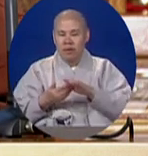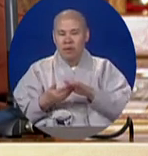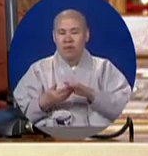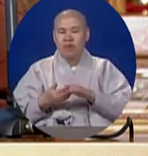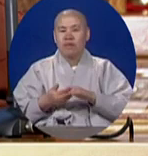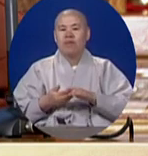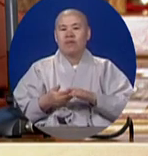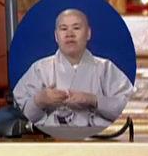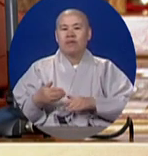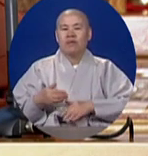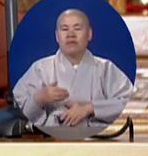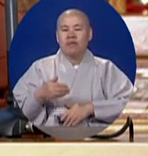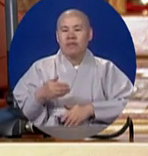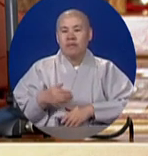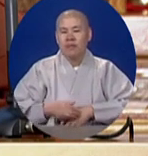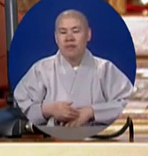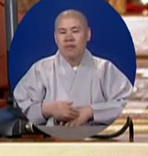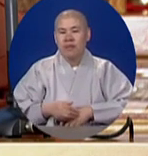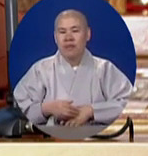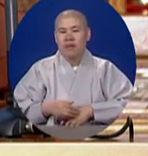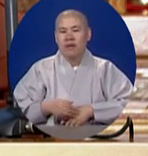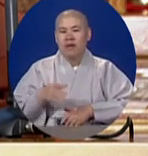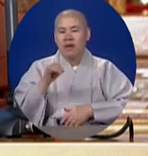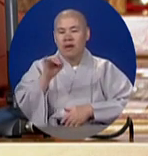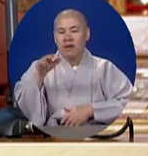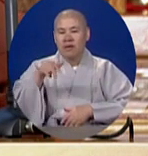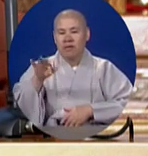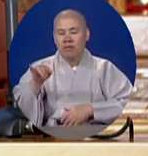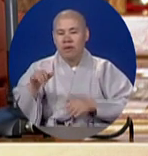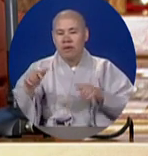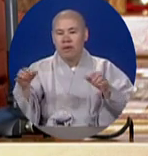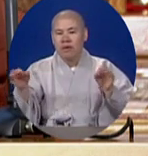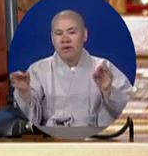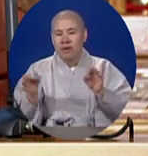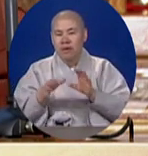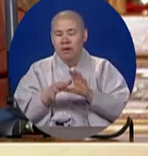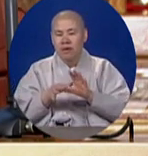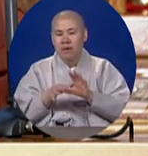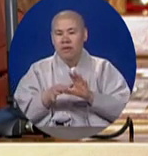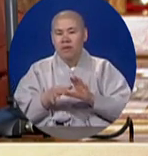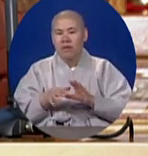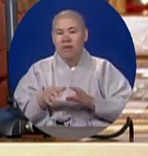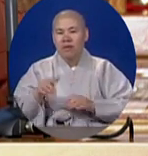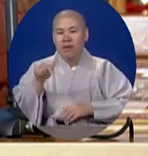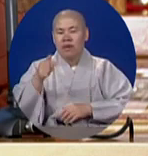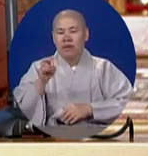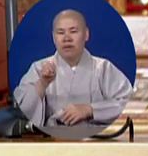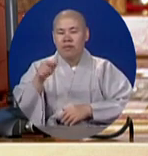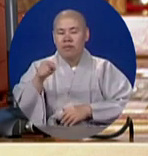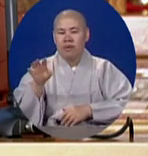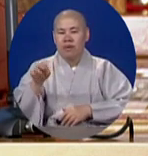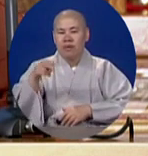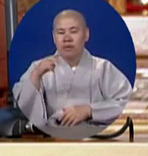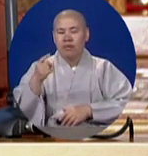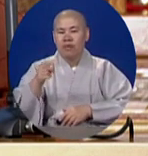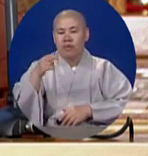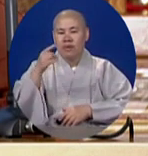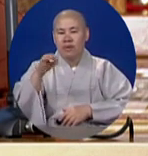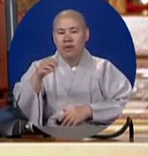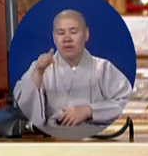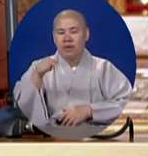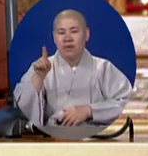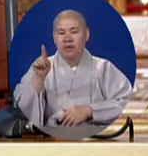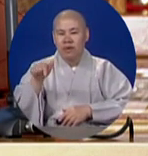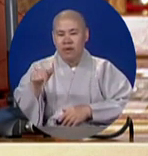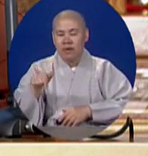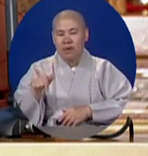없어지고, 또 뭔 말이냐, 금강도 후에 이속궁이라. 금강도는 등각인데요.